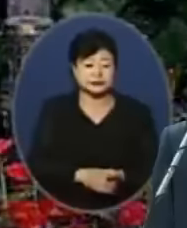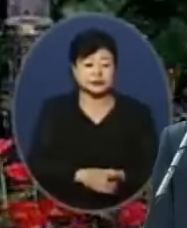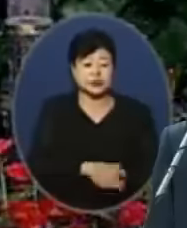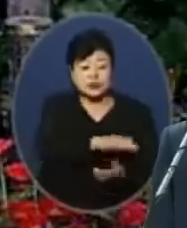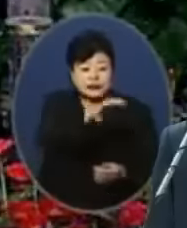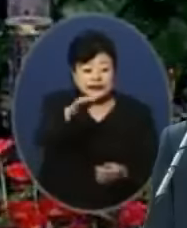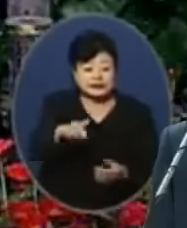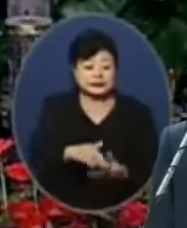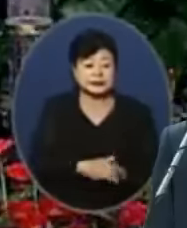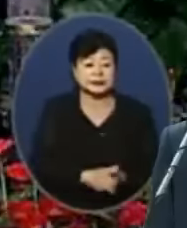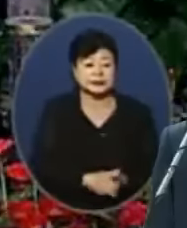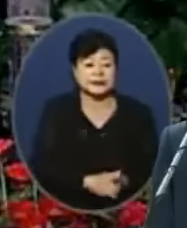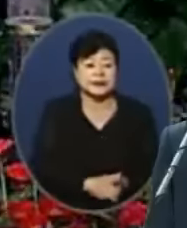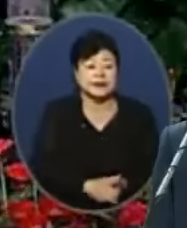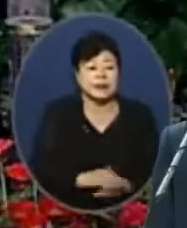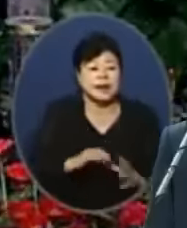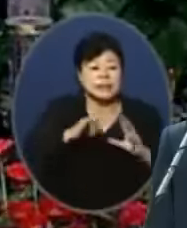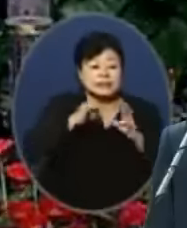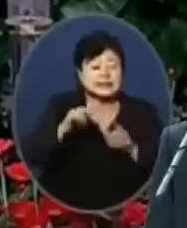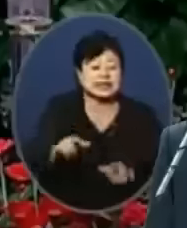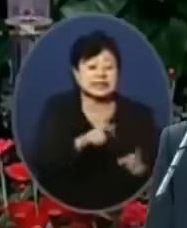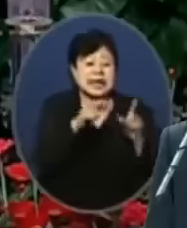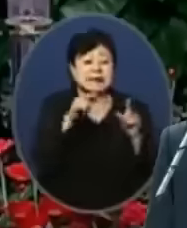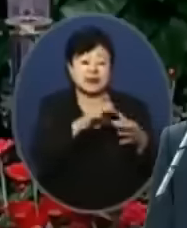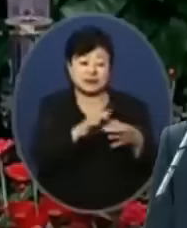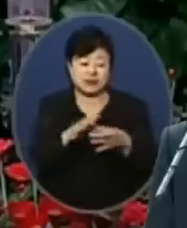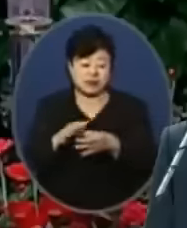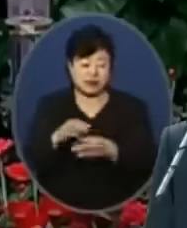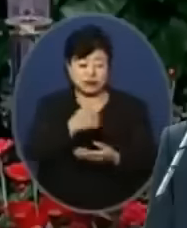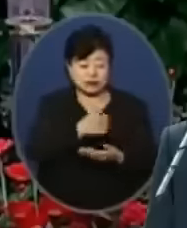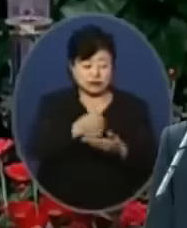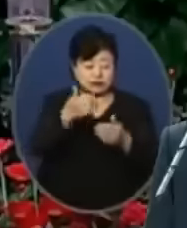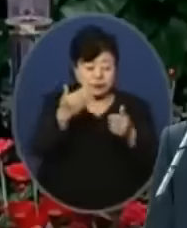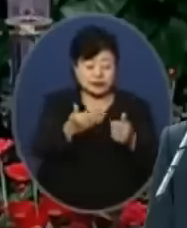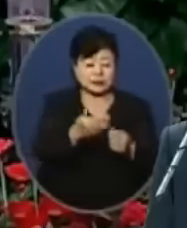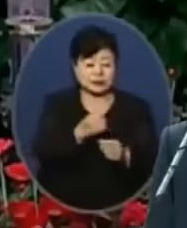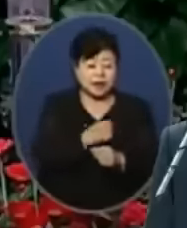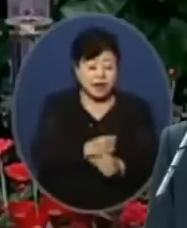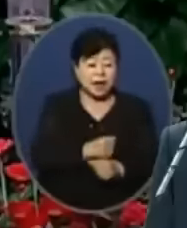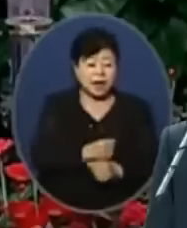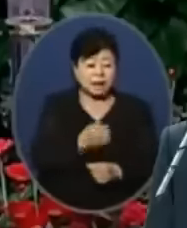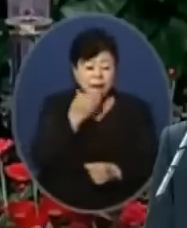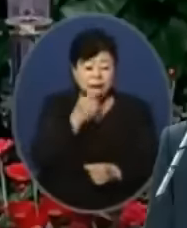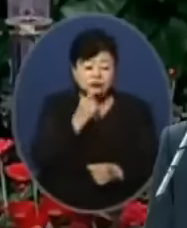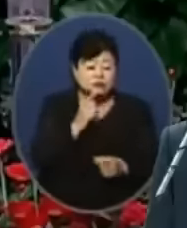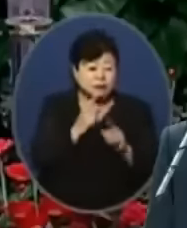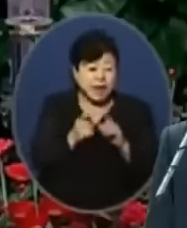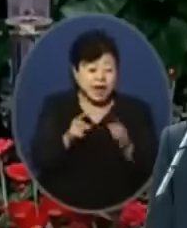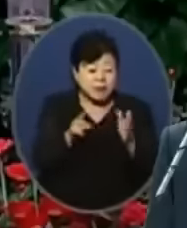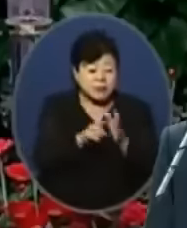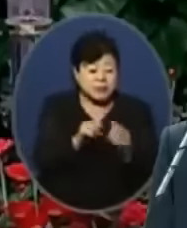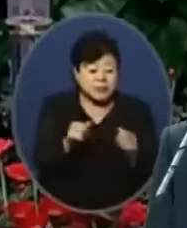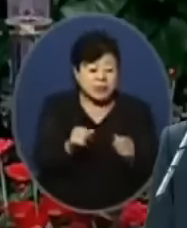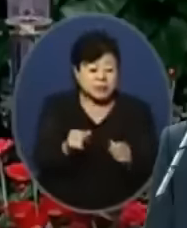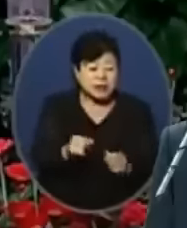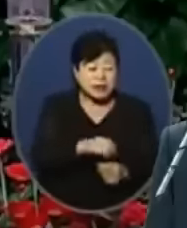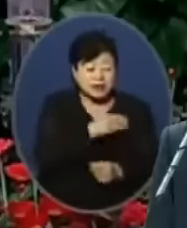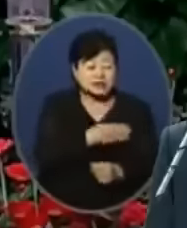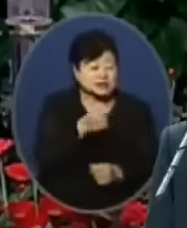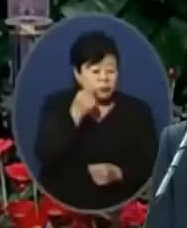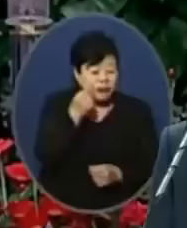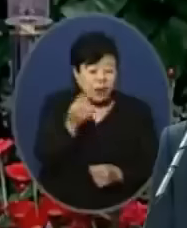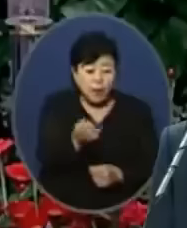우리는 이 세상에 살면서 주님께서 할 수 있거든이 무슨 말이냐, 믿는 자에게는 능치 못한